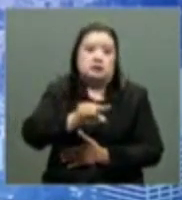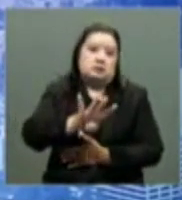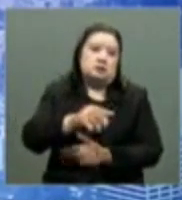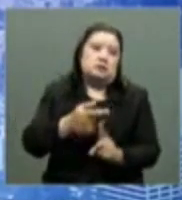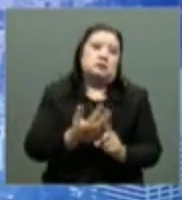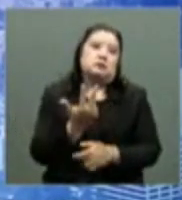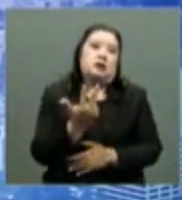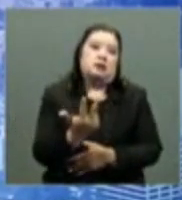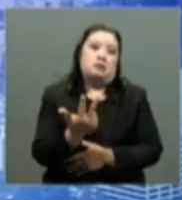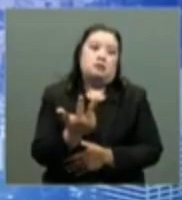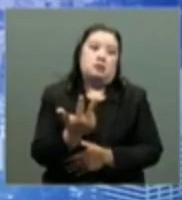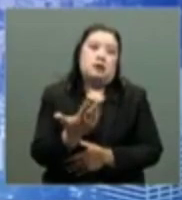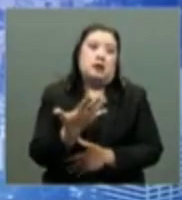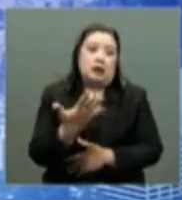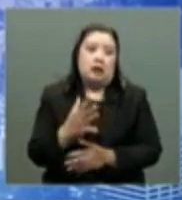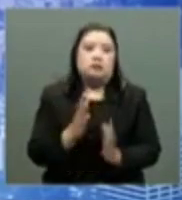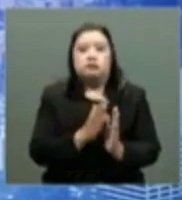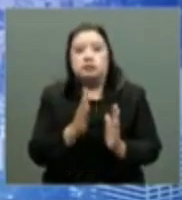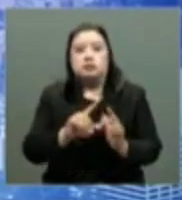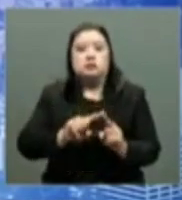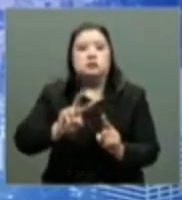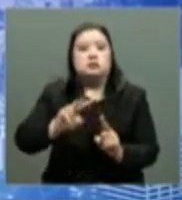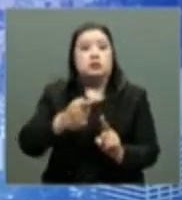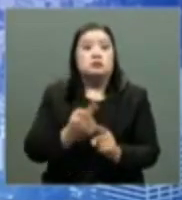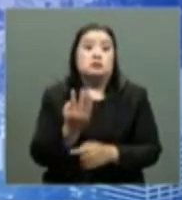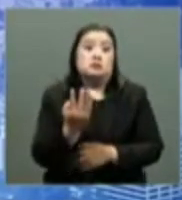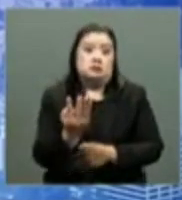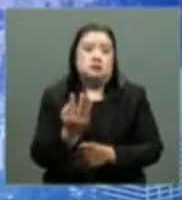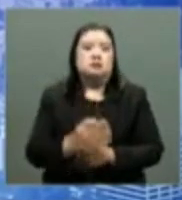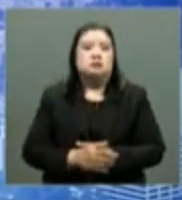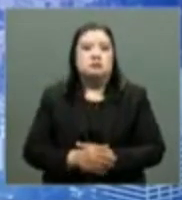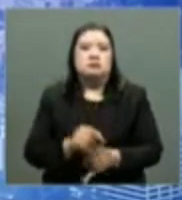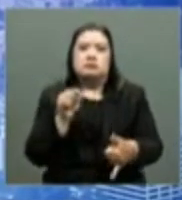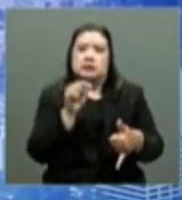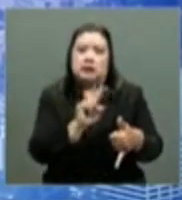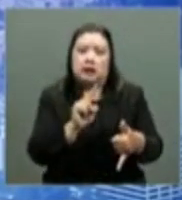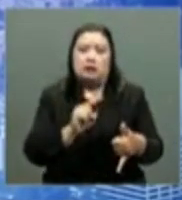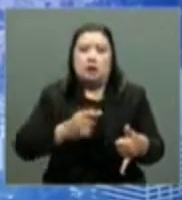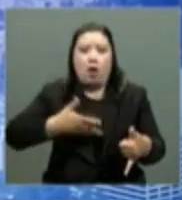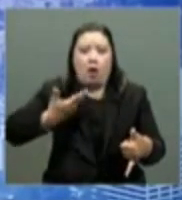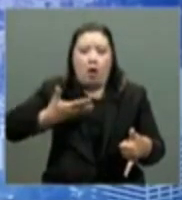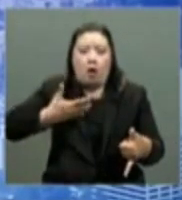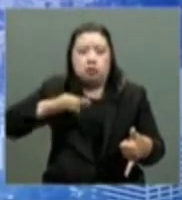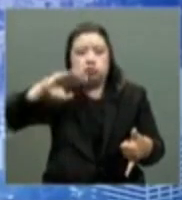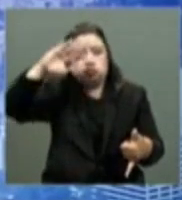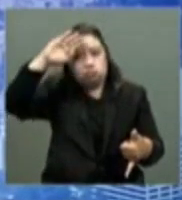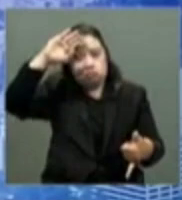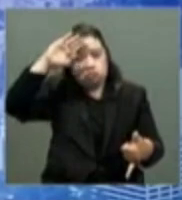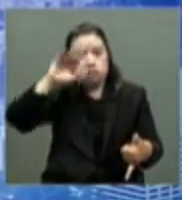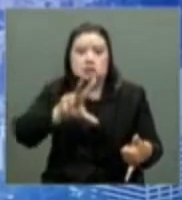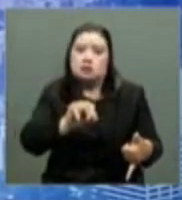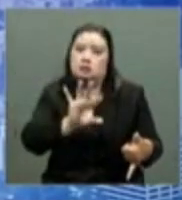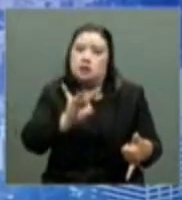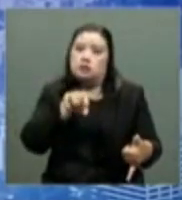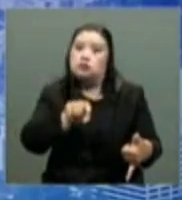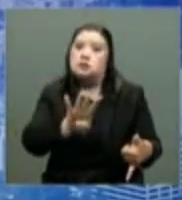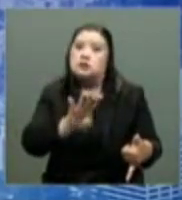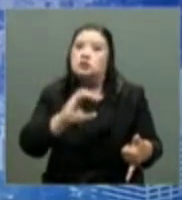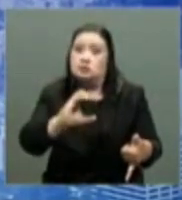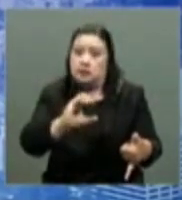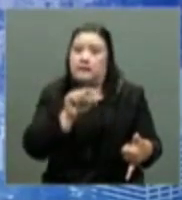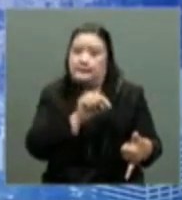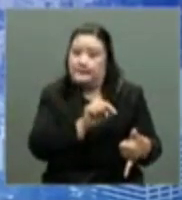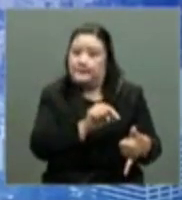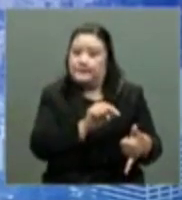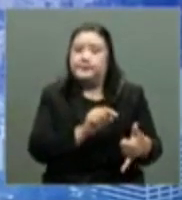คมในวันที่2เมษายนก็เริ่มมีอาการไข้สูงไข้นี่ 38.4 นะครับองศาเซลเซียส